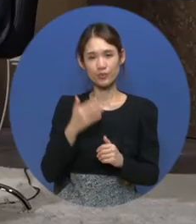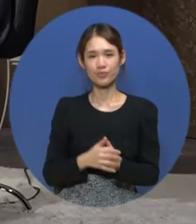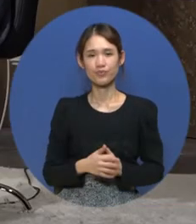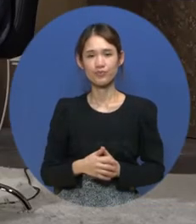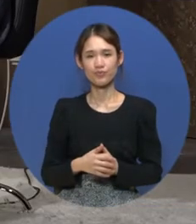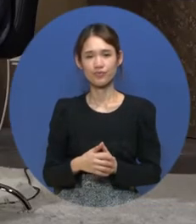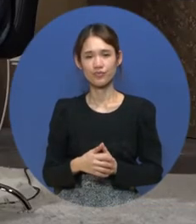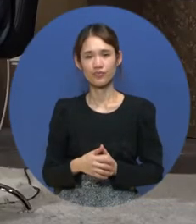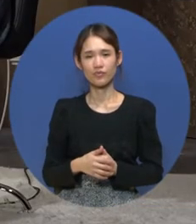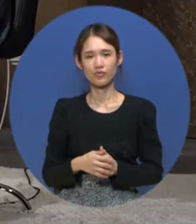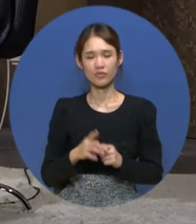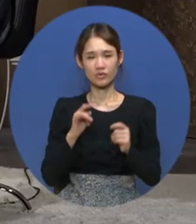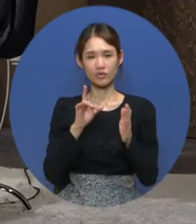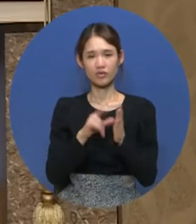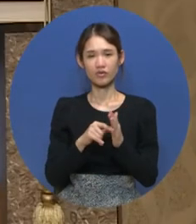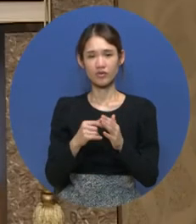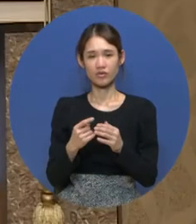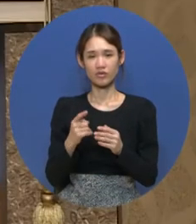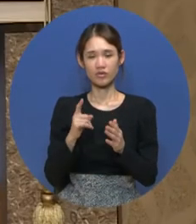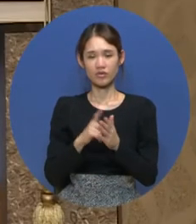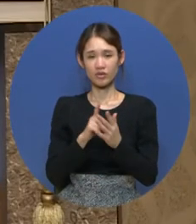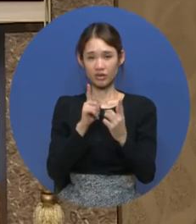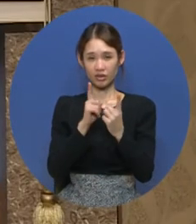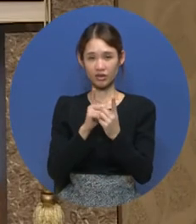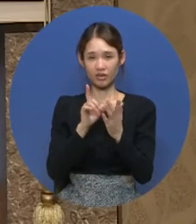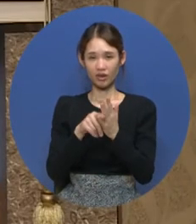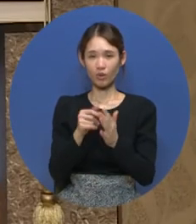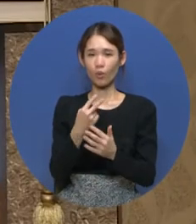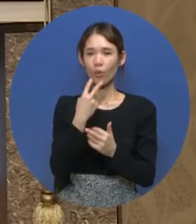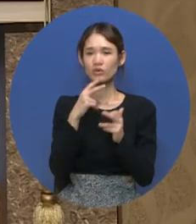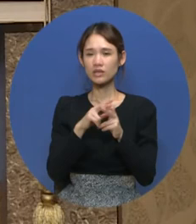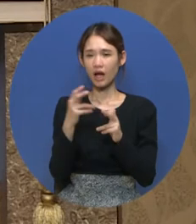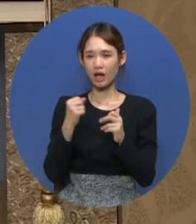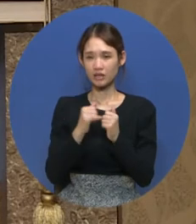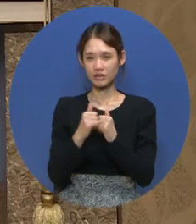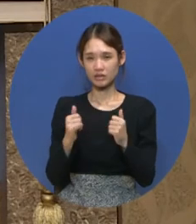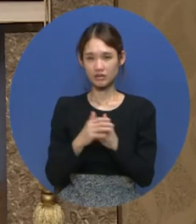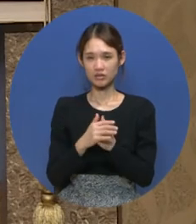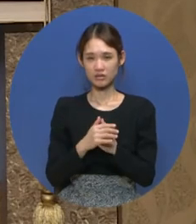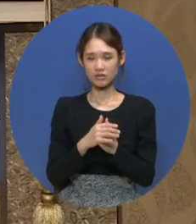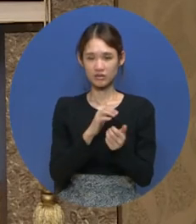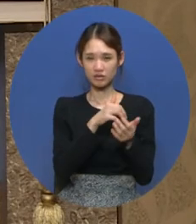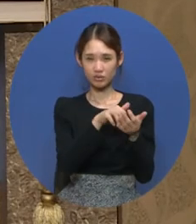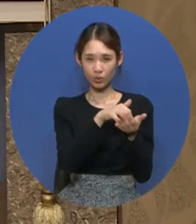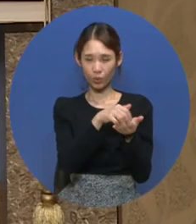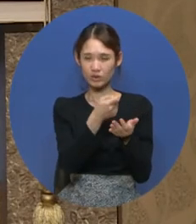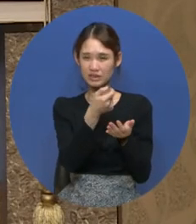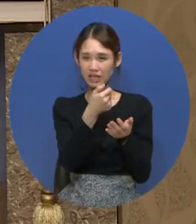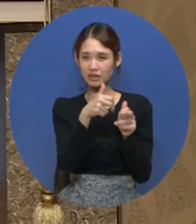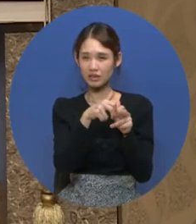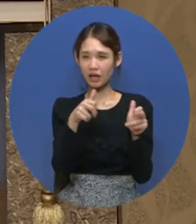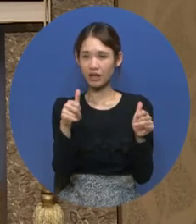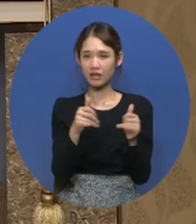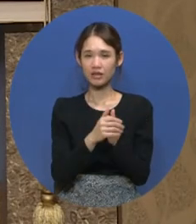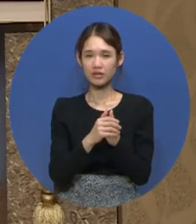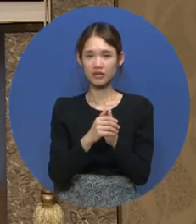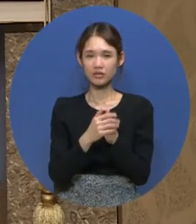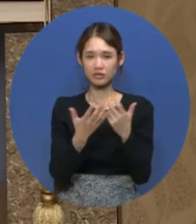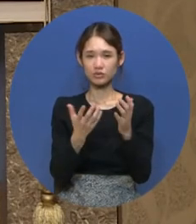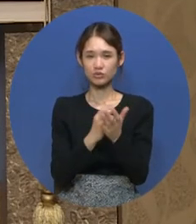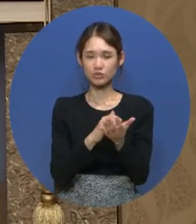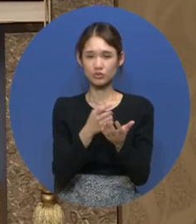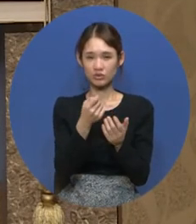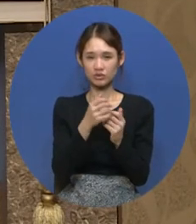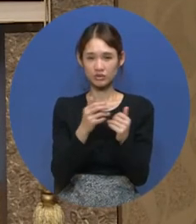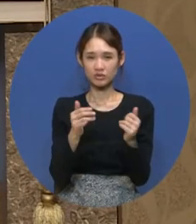저희 데 당시 걸 은 호흡 장애인들이 으 소수 장의 소수 장애인들이 너 뿐